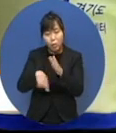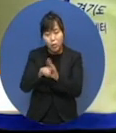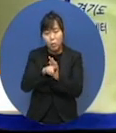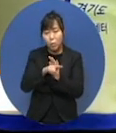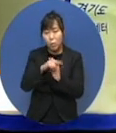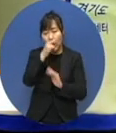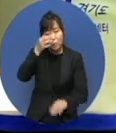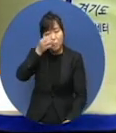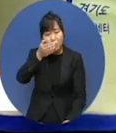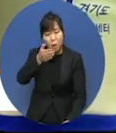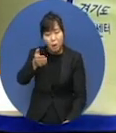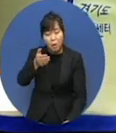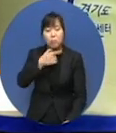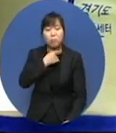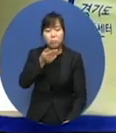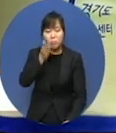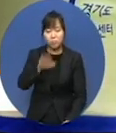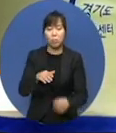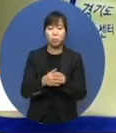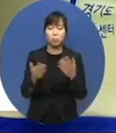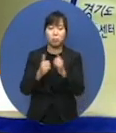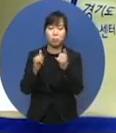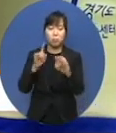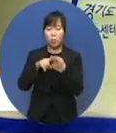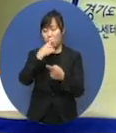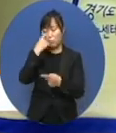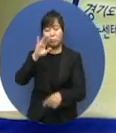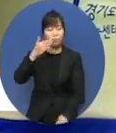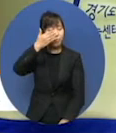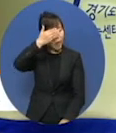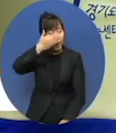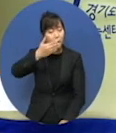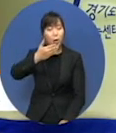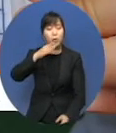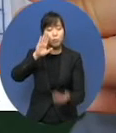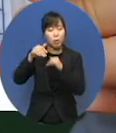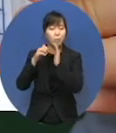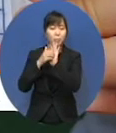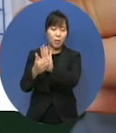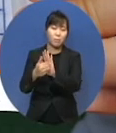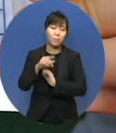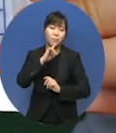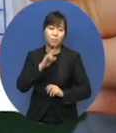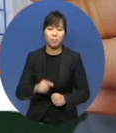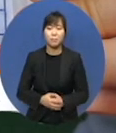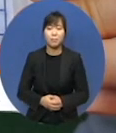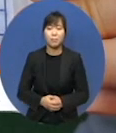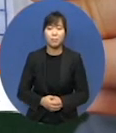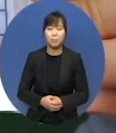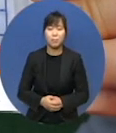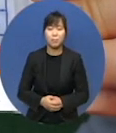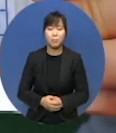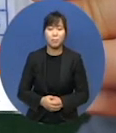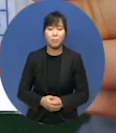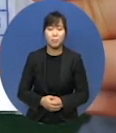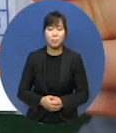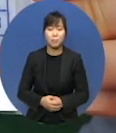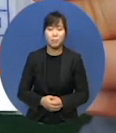확인증을 제시하려 했지만 직원은 이를 확인조차 하지 않고 거부했다 고 주장하고 있습니다